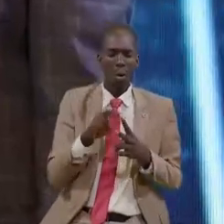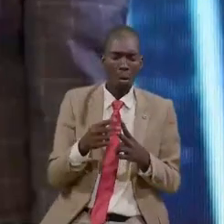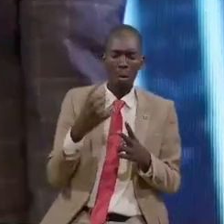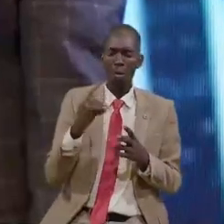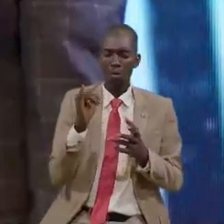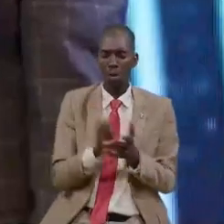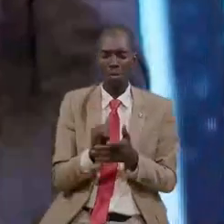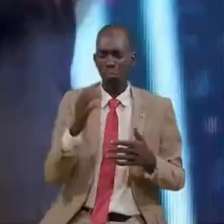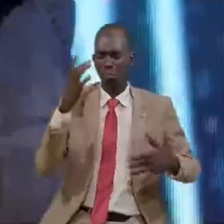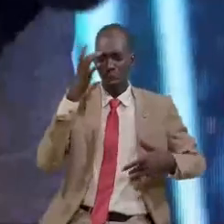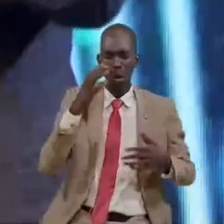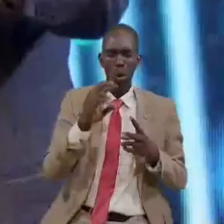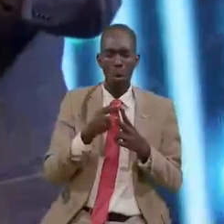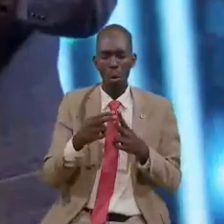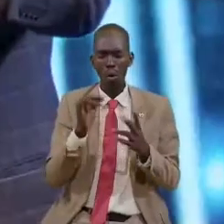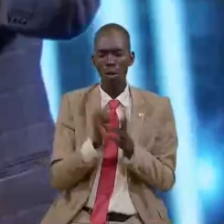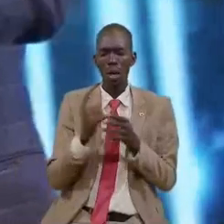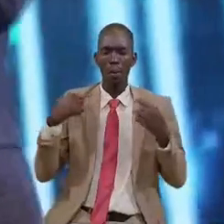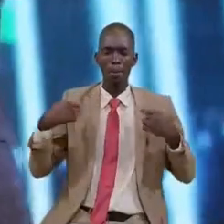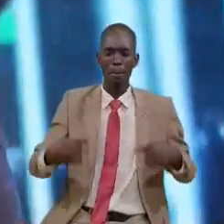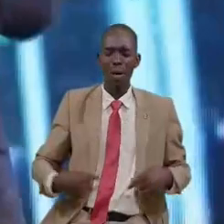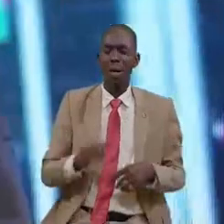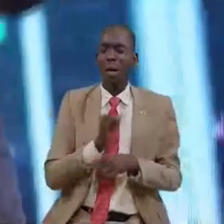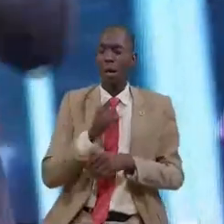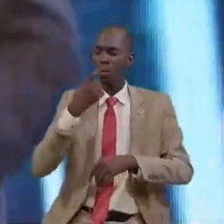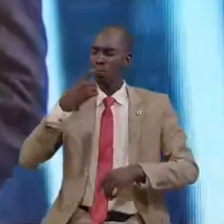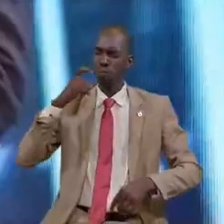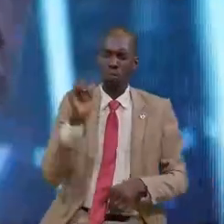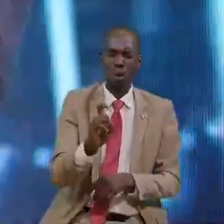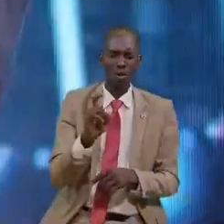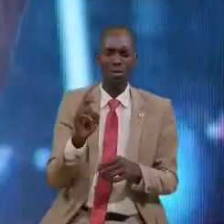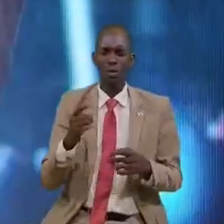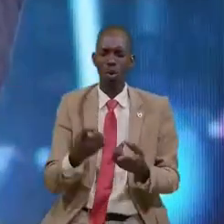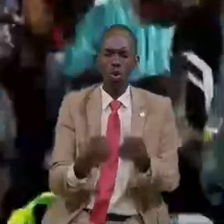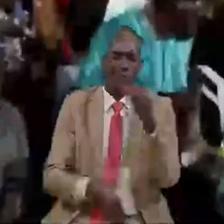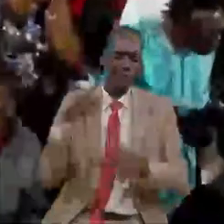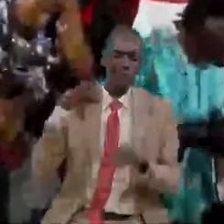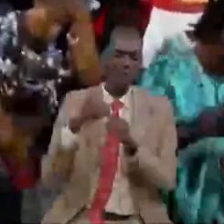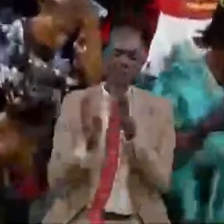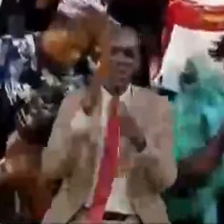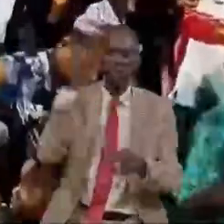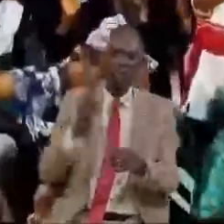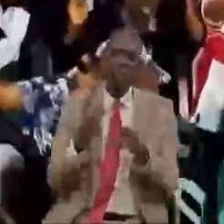de la douleur, je te commande, sors de là au nom de Jésus-Christ.